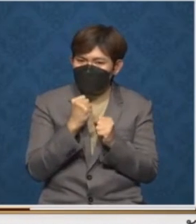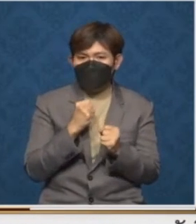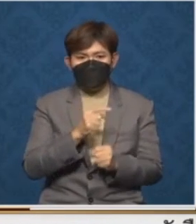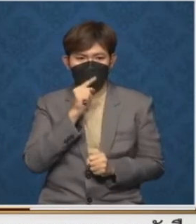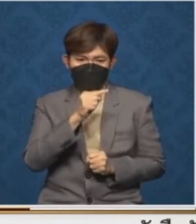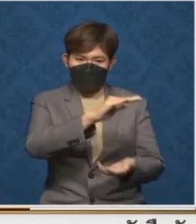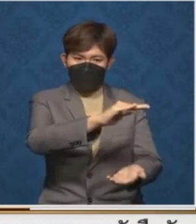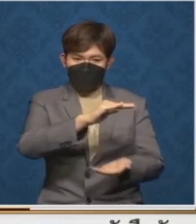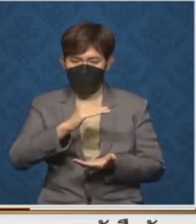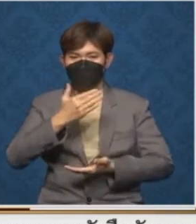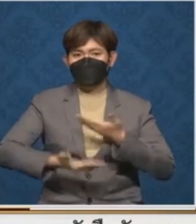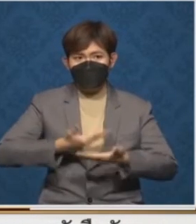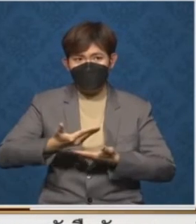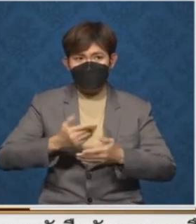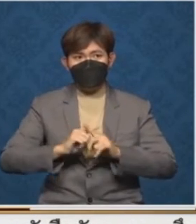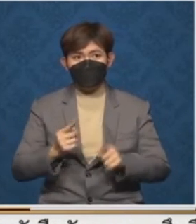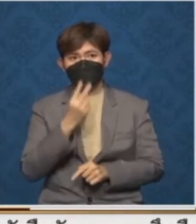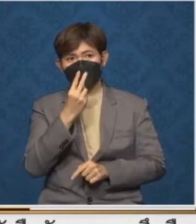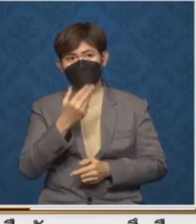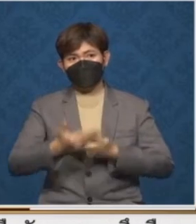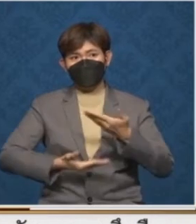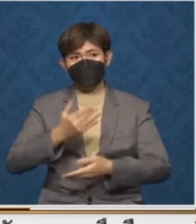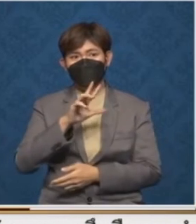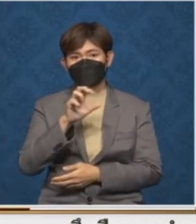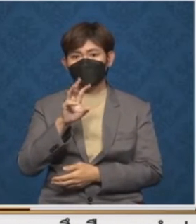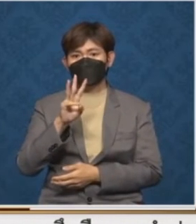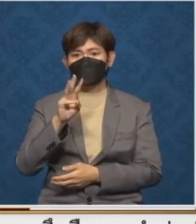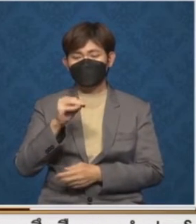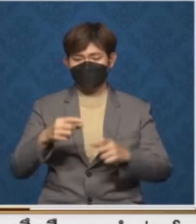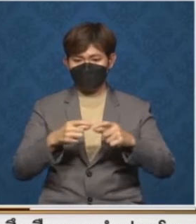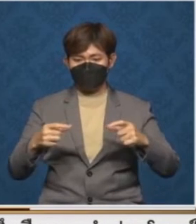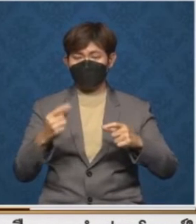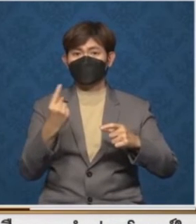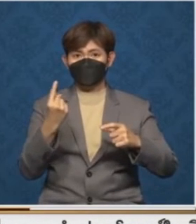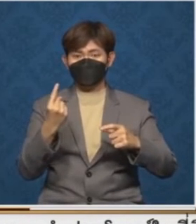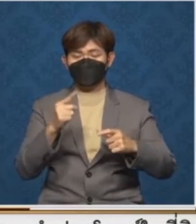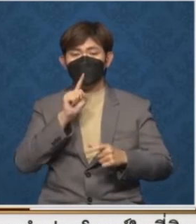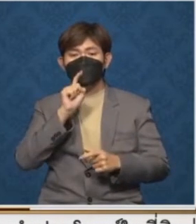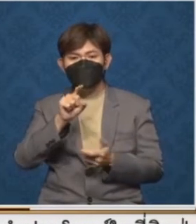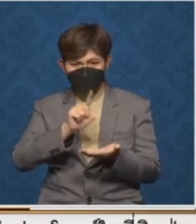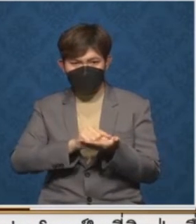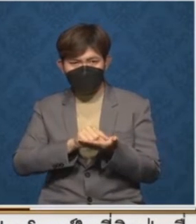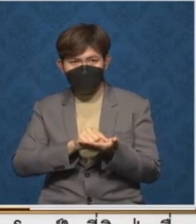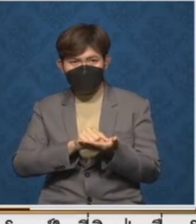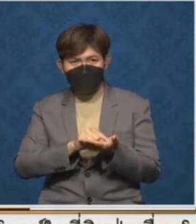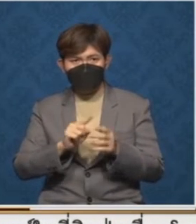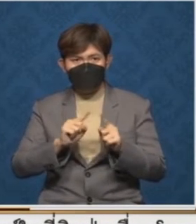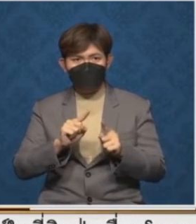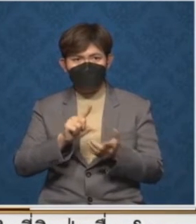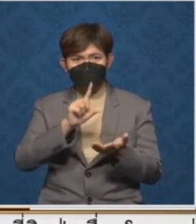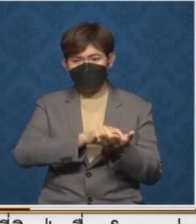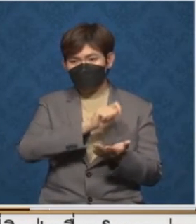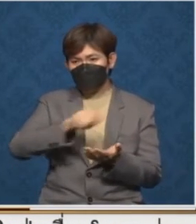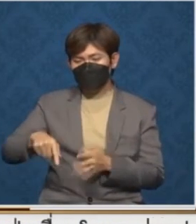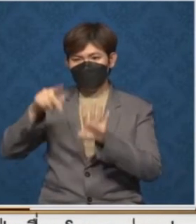มัมีขาวออกมาว่าองคการเพศสัจกรมจัดจัดซื้อชุดตรวจ COVID198.5 ล้านชุดนะครับ